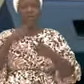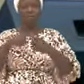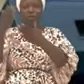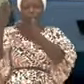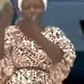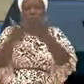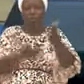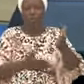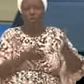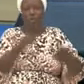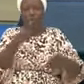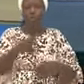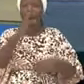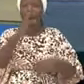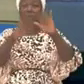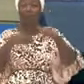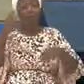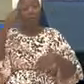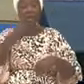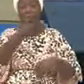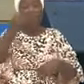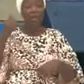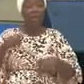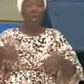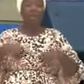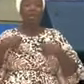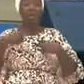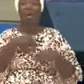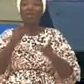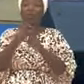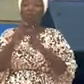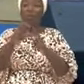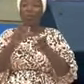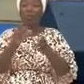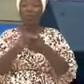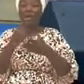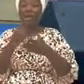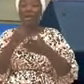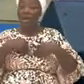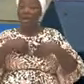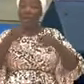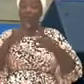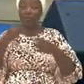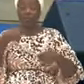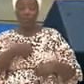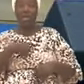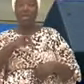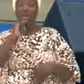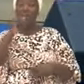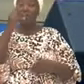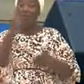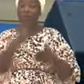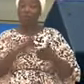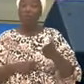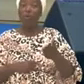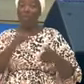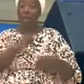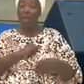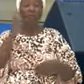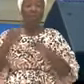une meilleure vie est la parole de dieu m'a donné ce que je ferai et mardi